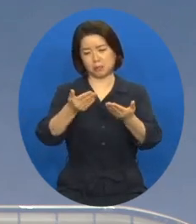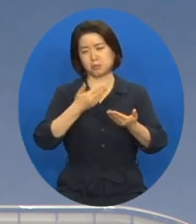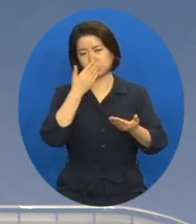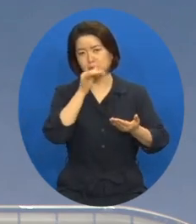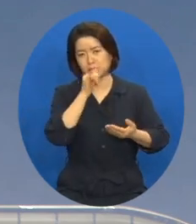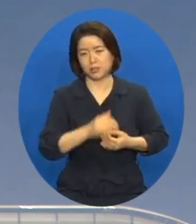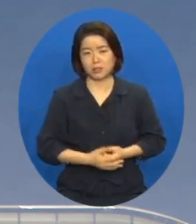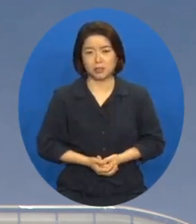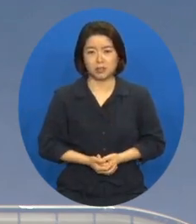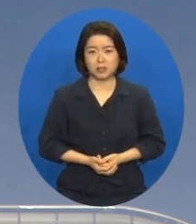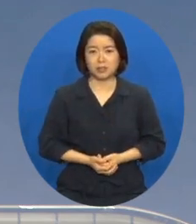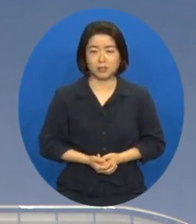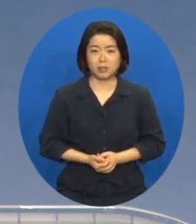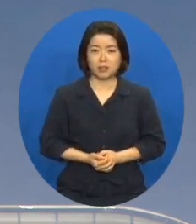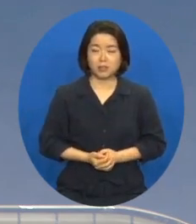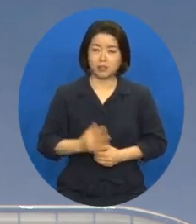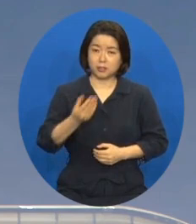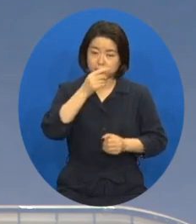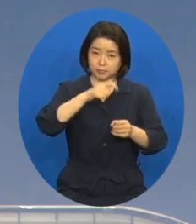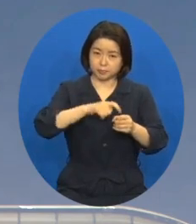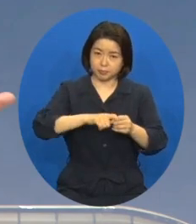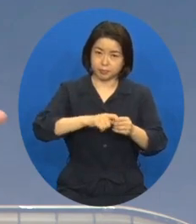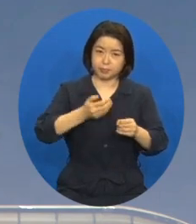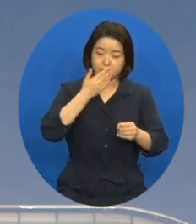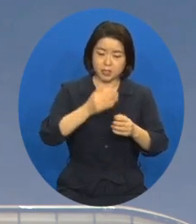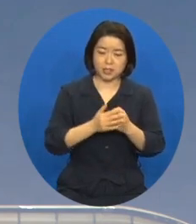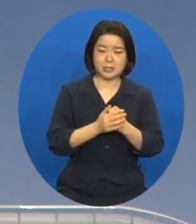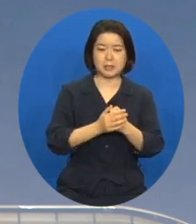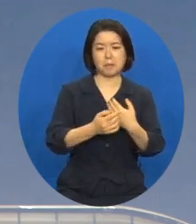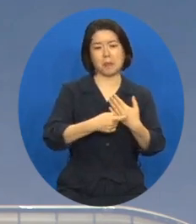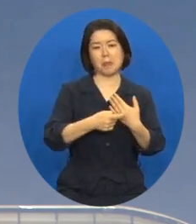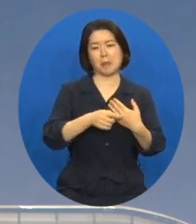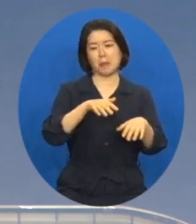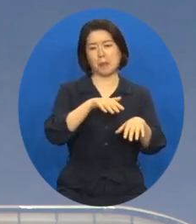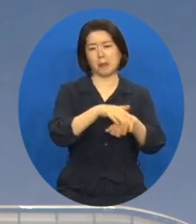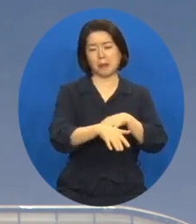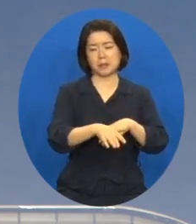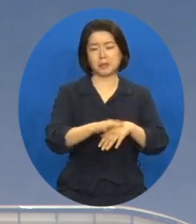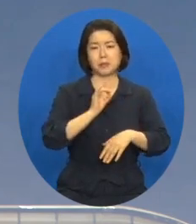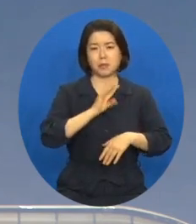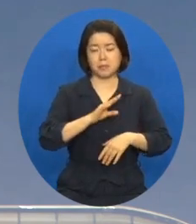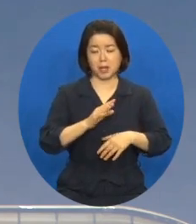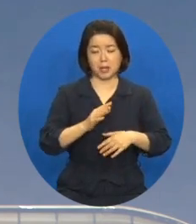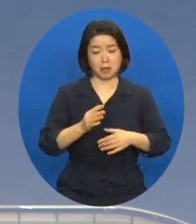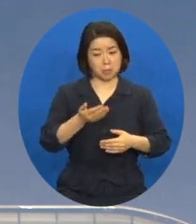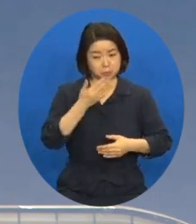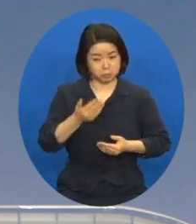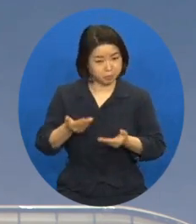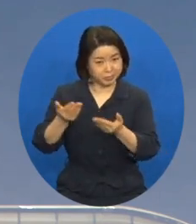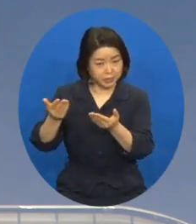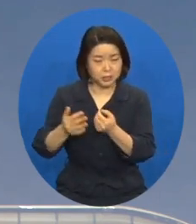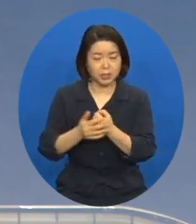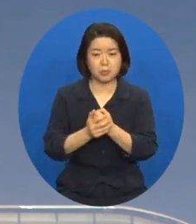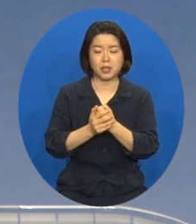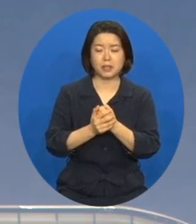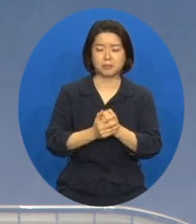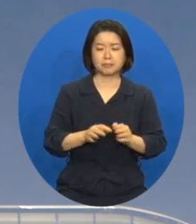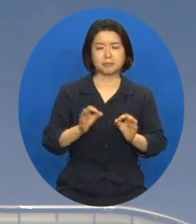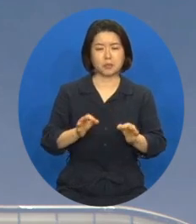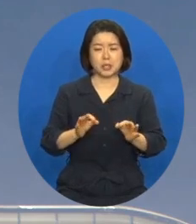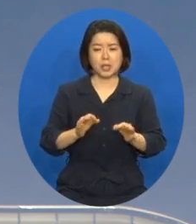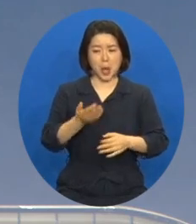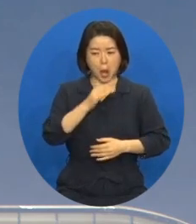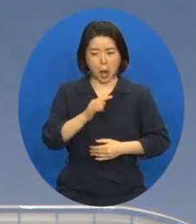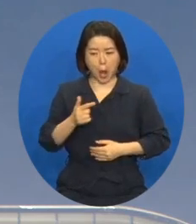없지요. 자, 성찬이 형식적으로 드려지기 시작하니까 이제는 음식을 가지고 와서 먹는